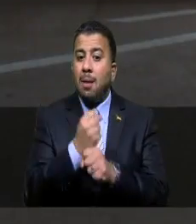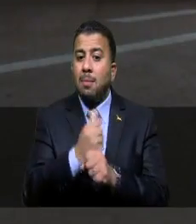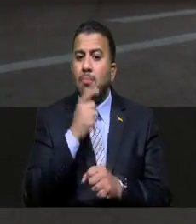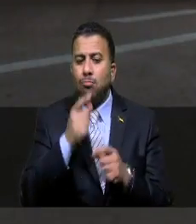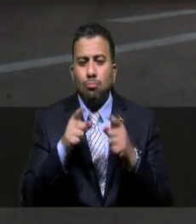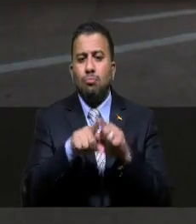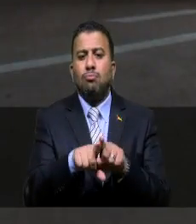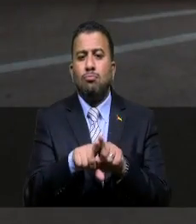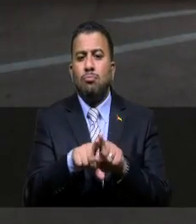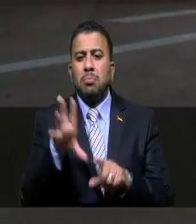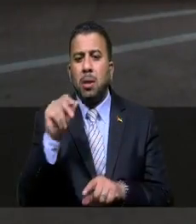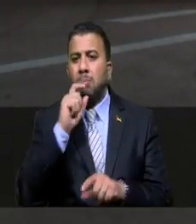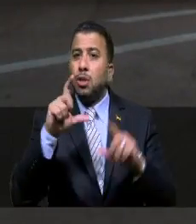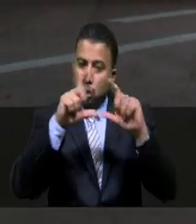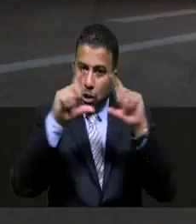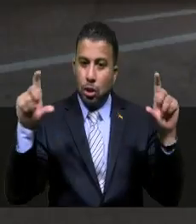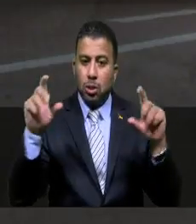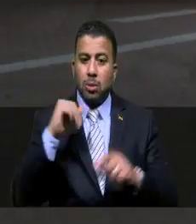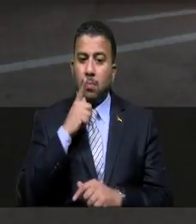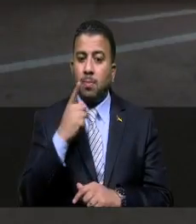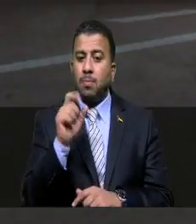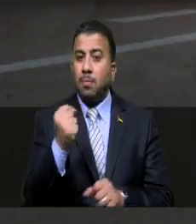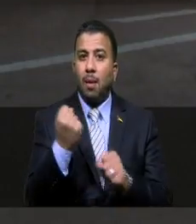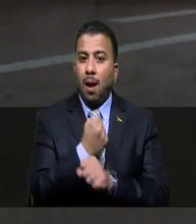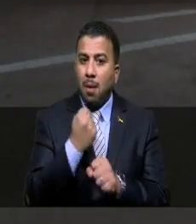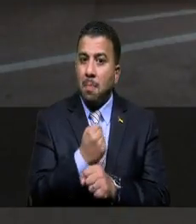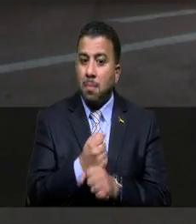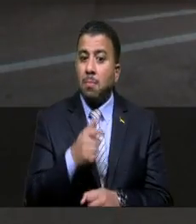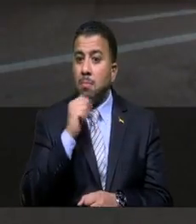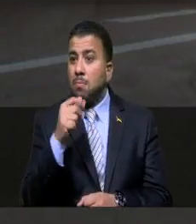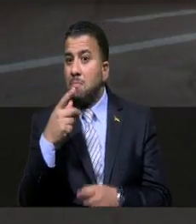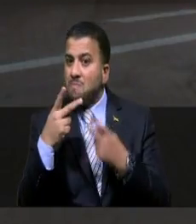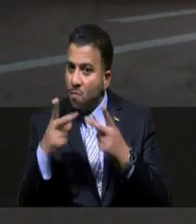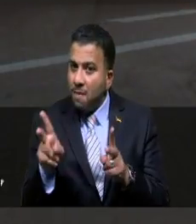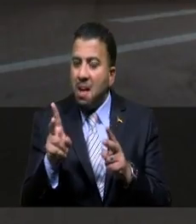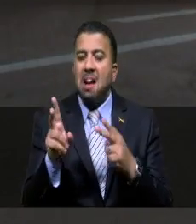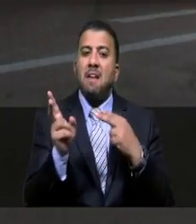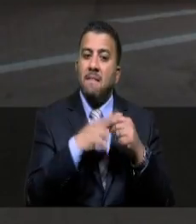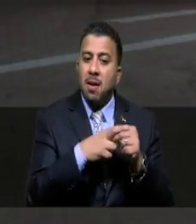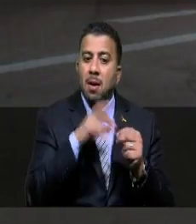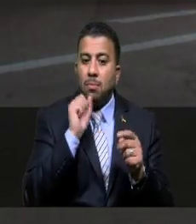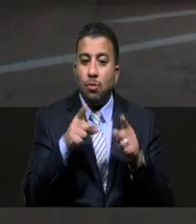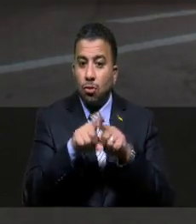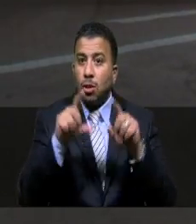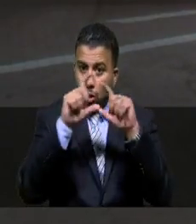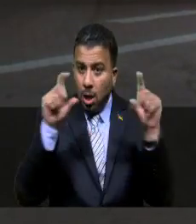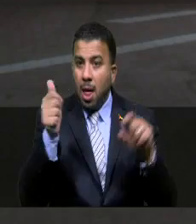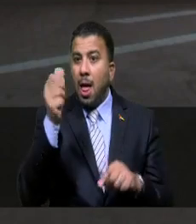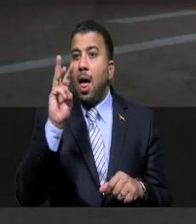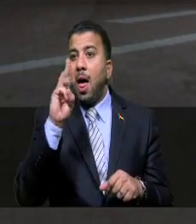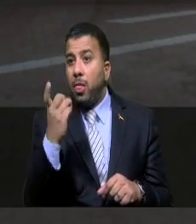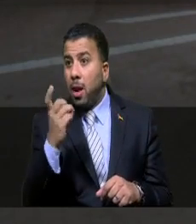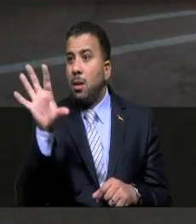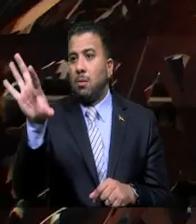يحاكي هذا الشعار. طبعا في أعمال مقبولة وأعمال مرفوضة، يعني العمل المناسب لشعار هذا المهرجان الأثر